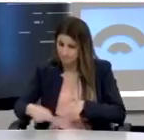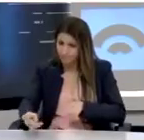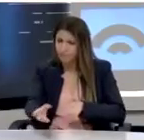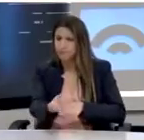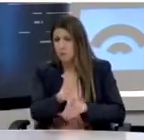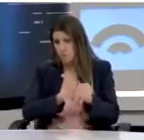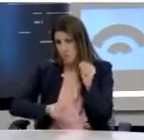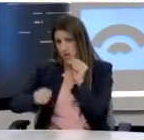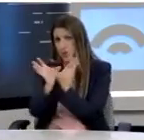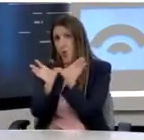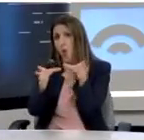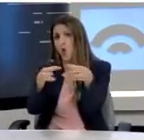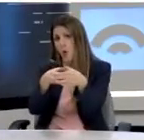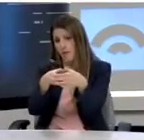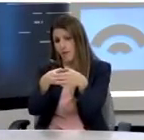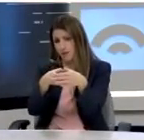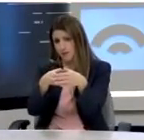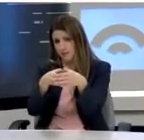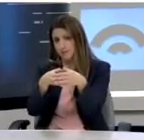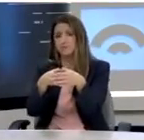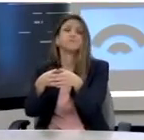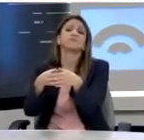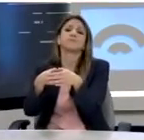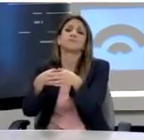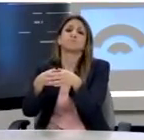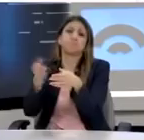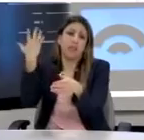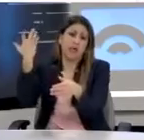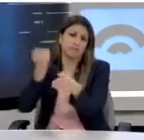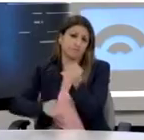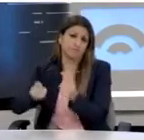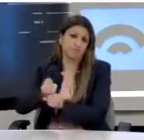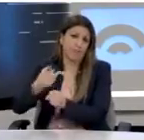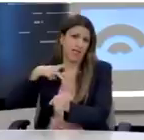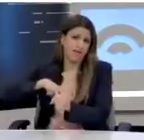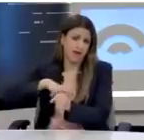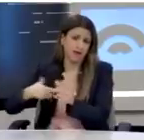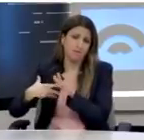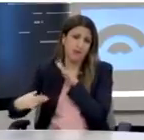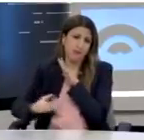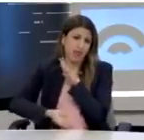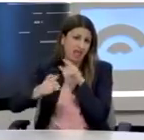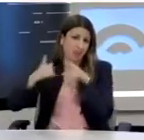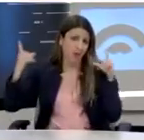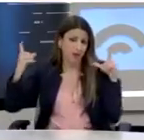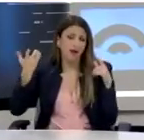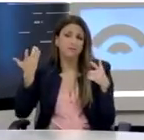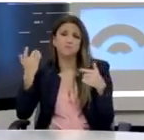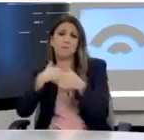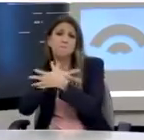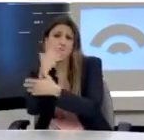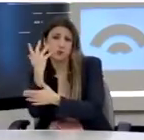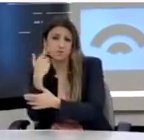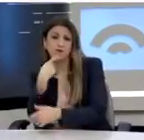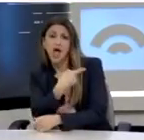και ιδίως τα κόμματα που είχαν ευθύνη για όλα όσα συνέβησαν τα τελευταία χρόνια, και μας λένε τι, δεν πειράζει